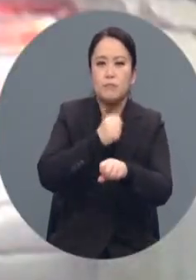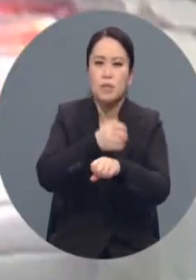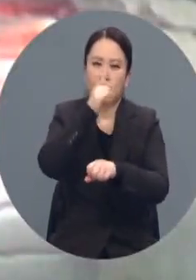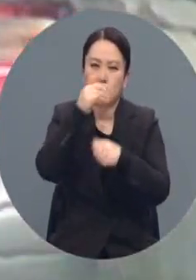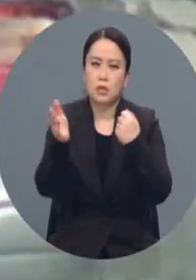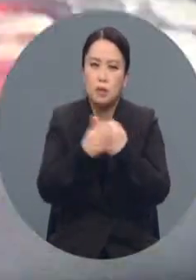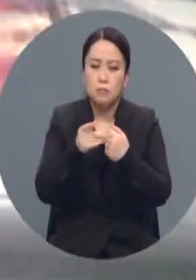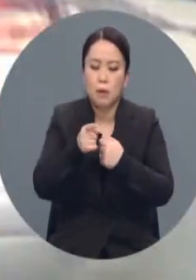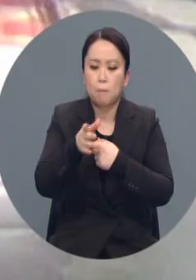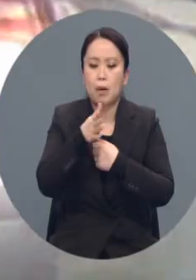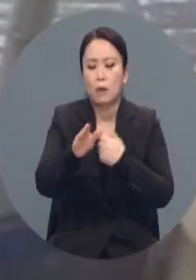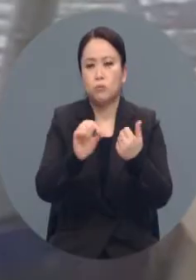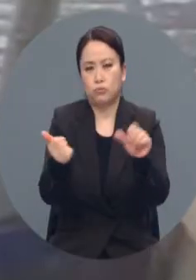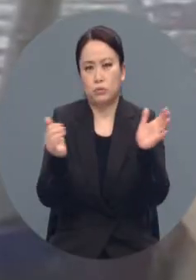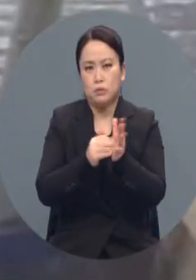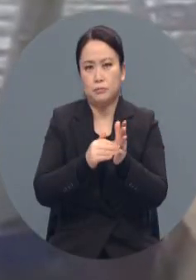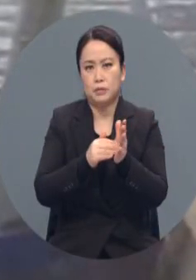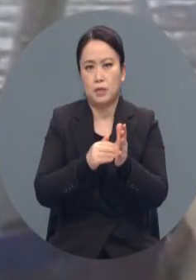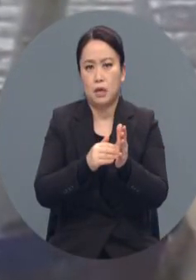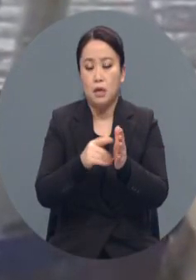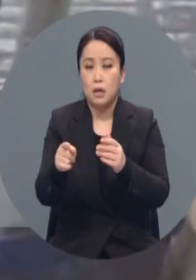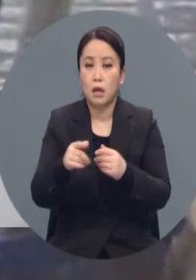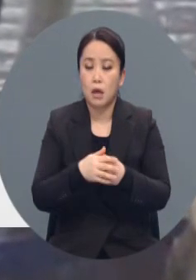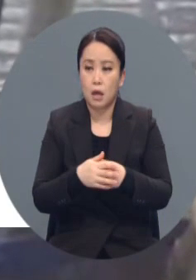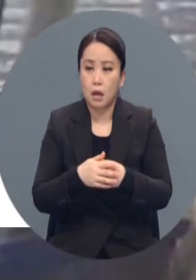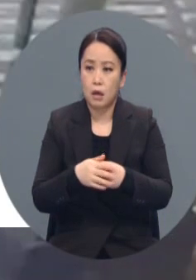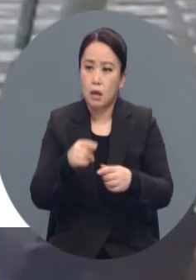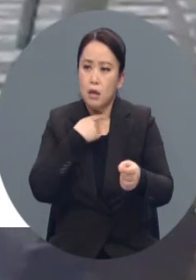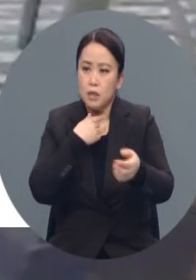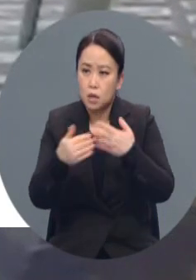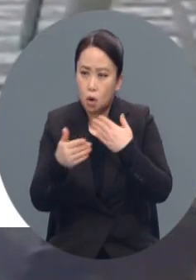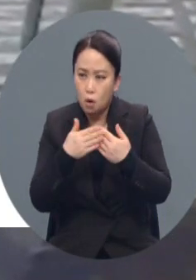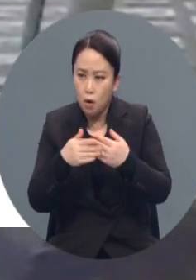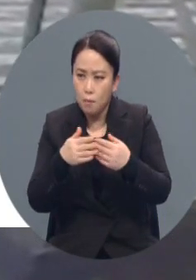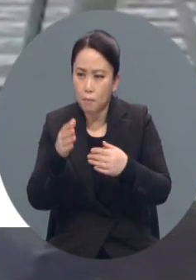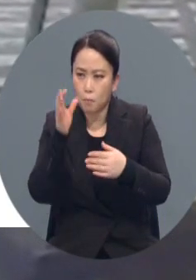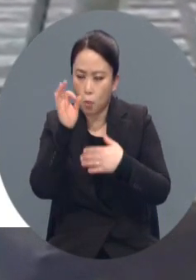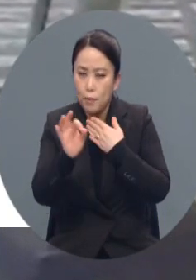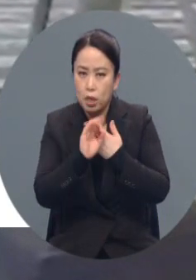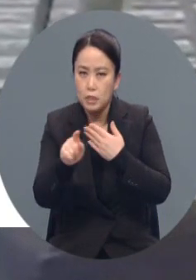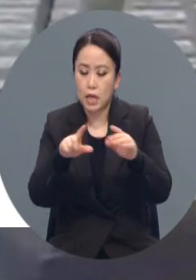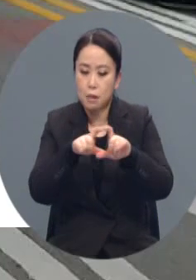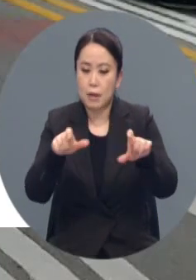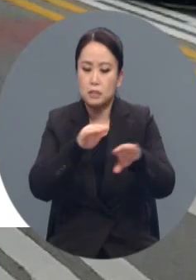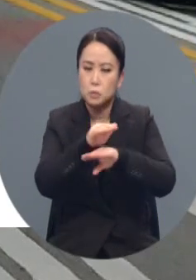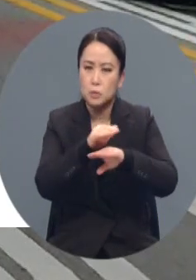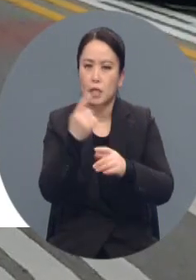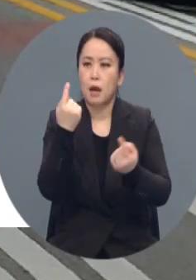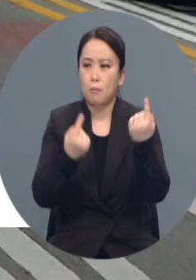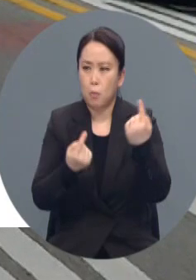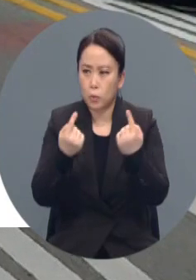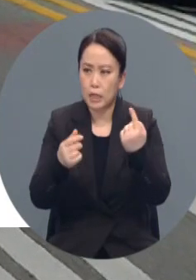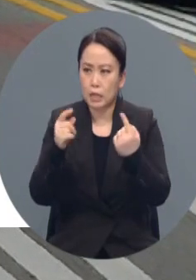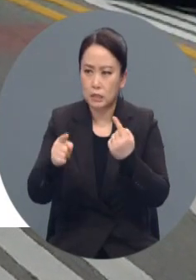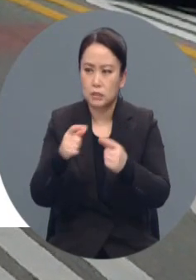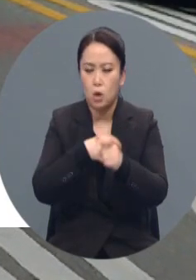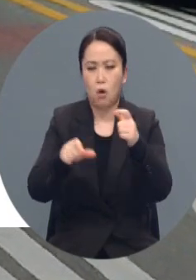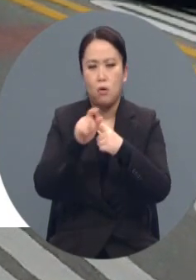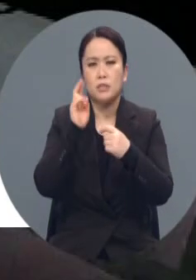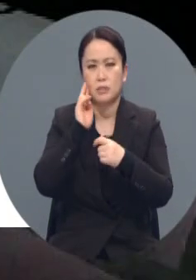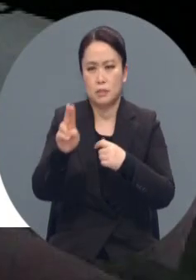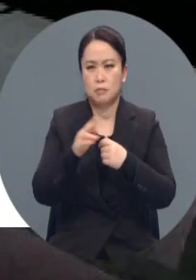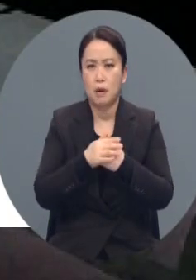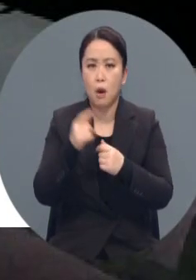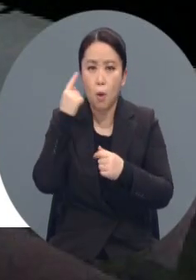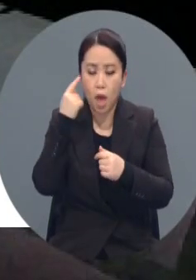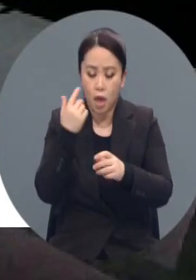사망했습니다. 경험에 의하면은 일반 승용차 사고보다는 처참하죠. 뒤라든지 뭐 앞이라든지 깔고 지나가더라도 크게